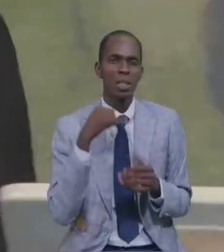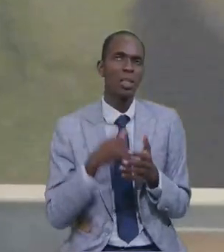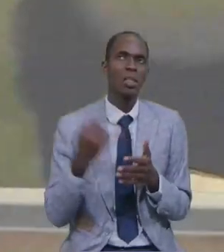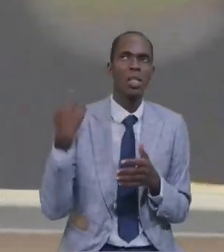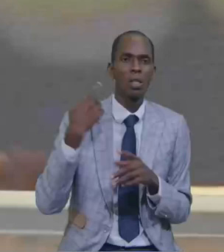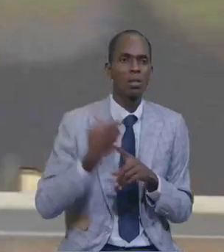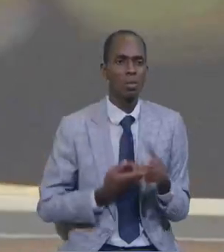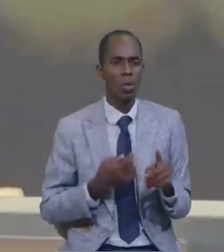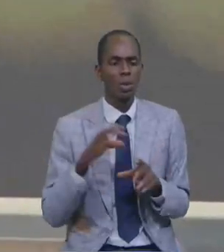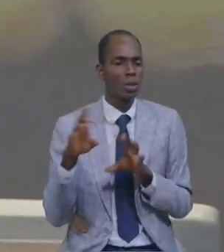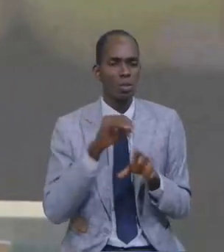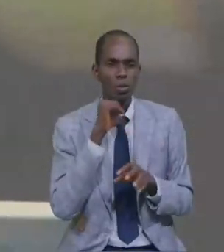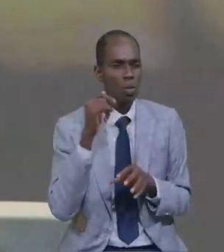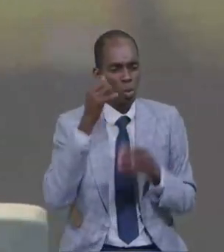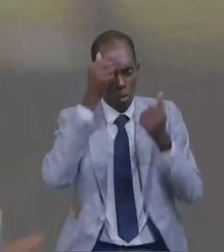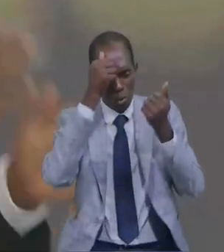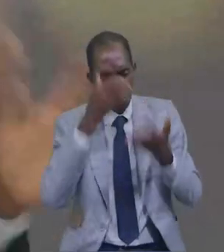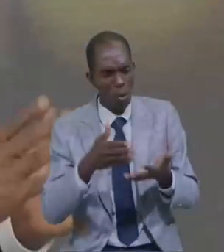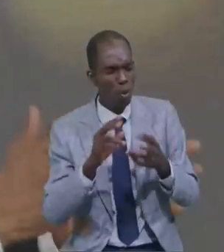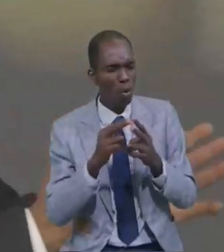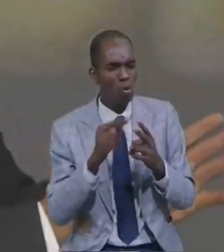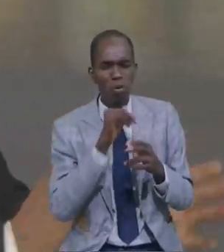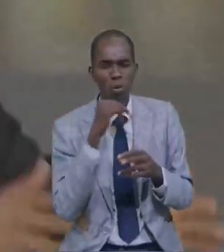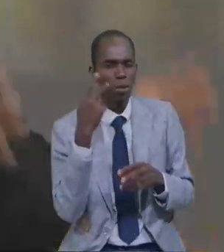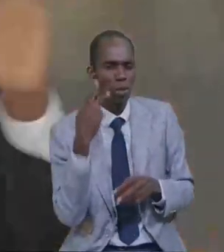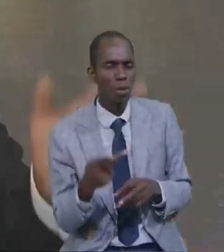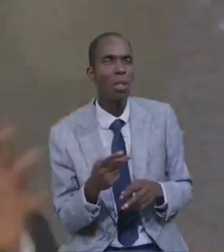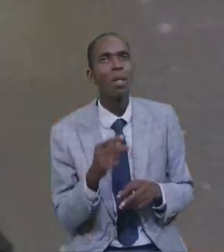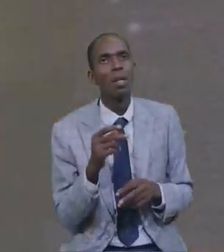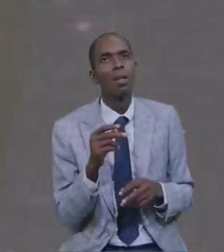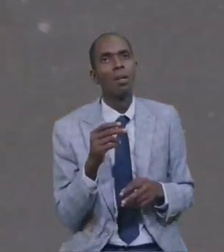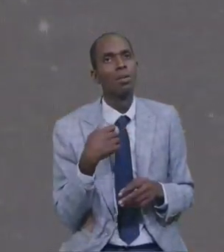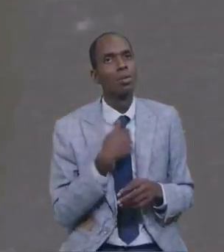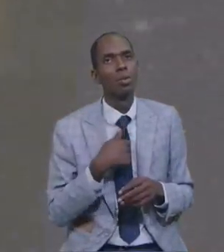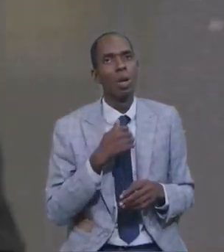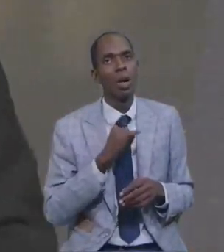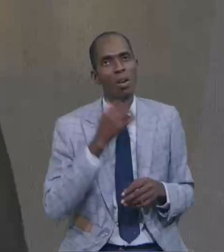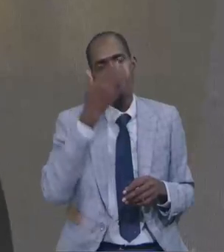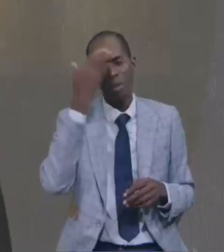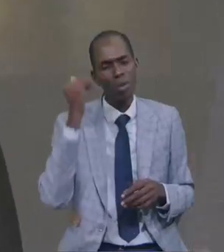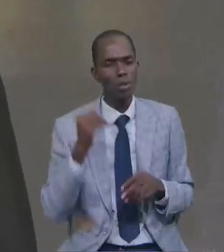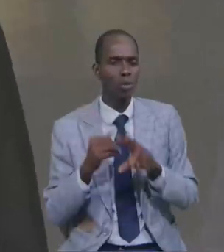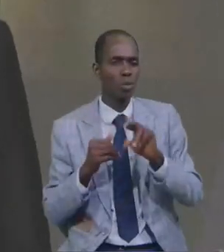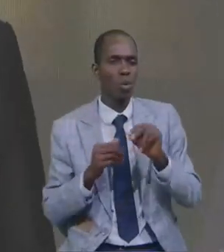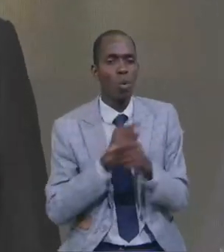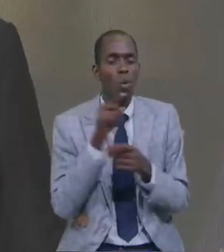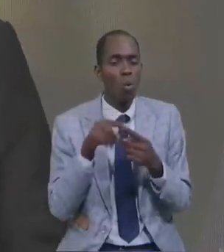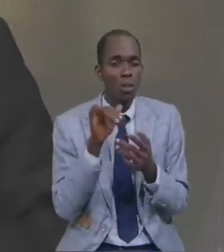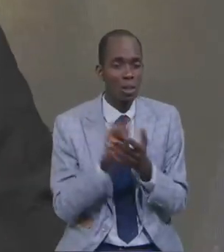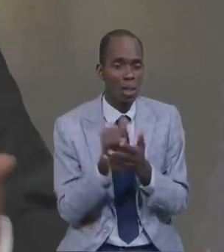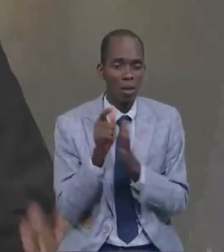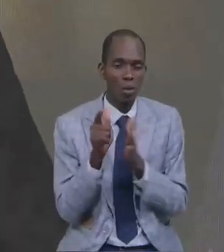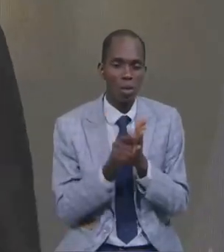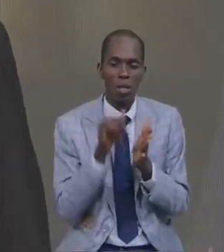c'est écrit sur la table de ton cœur, tu ne vas pas oublier. La loi de Dieu, la parole de Dieu, est transférée